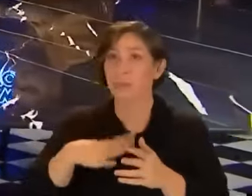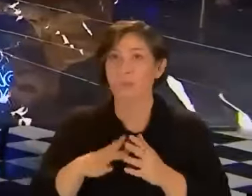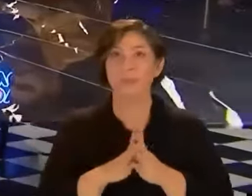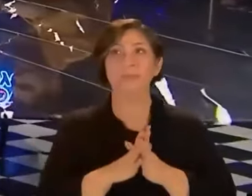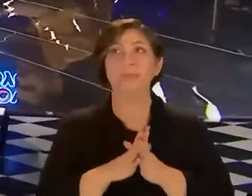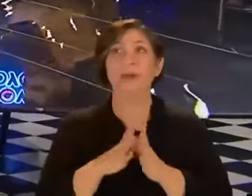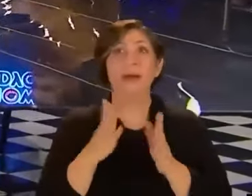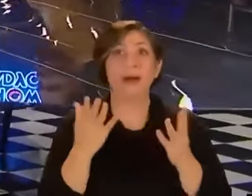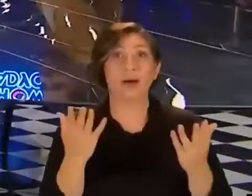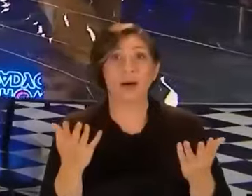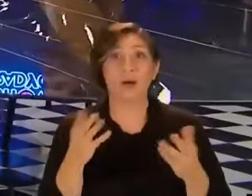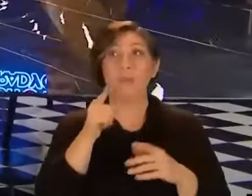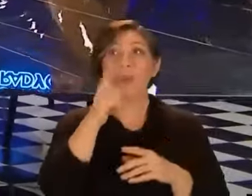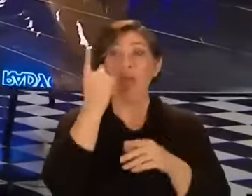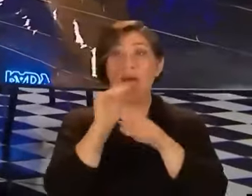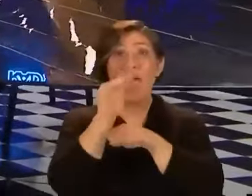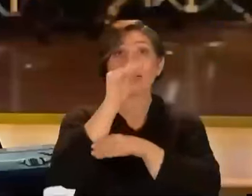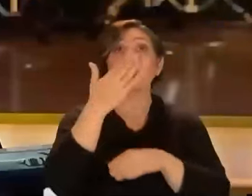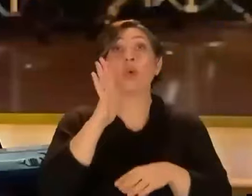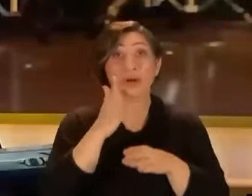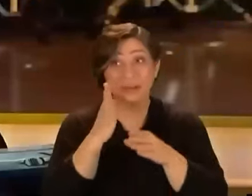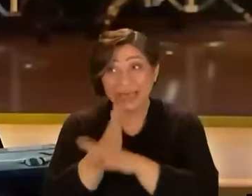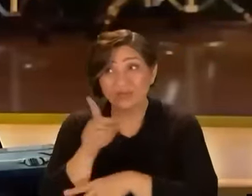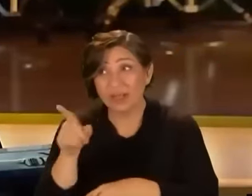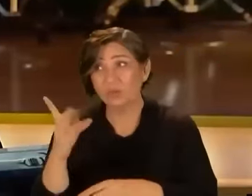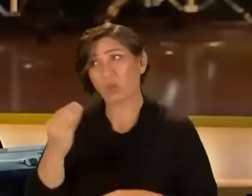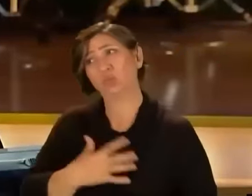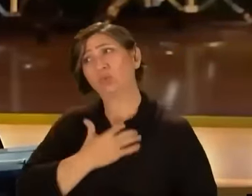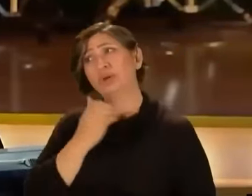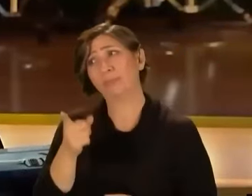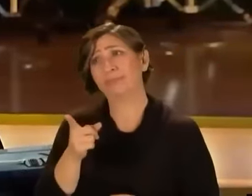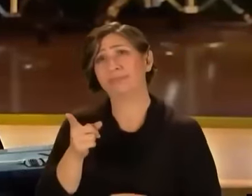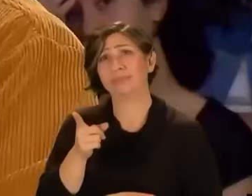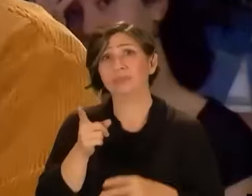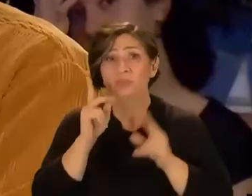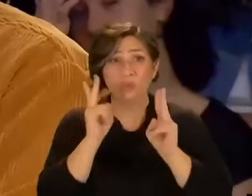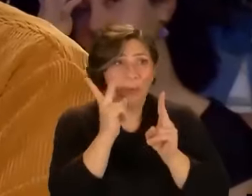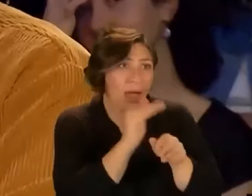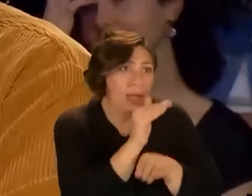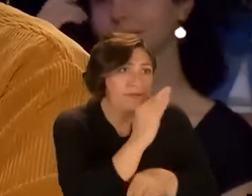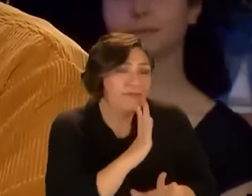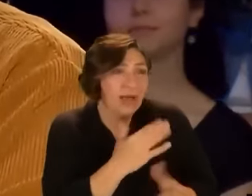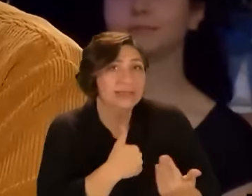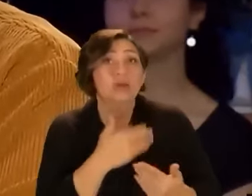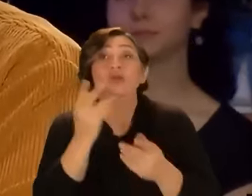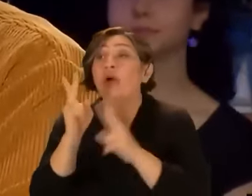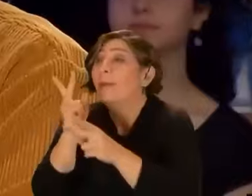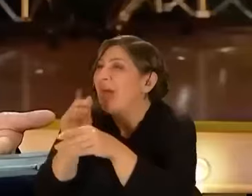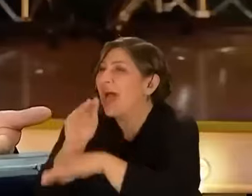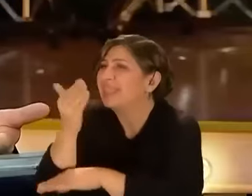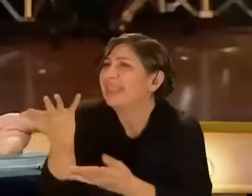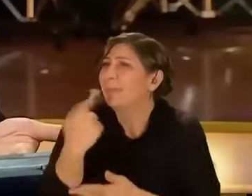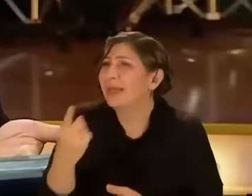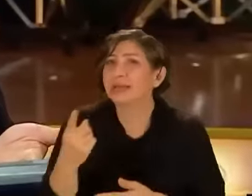konum. Ya böyle bir hayatın yok değil mi gerçekten? Yoksa üzüleceğim. Normal bir hayatım var. Normal bir hayat nedir ya?